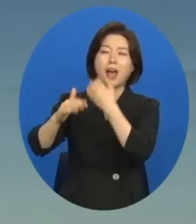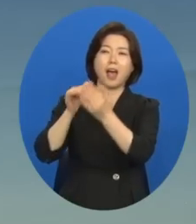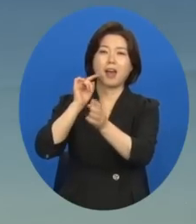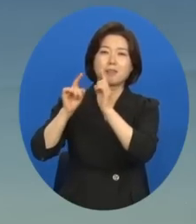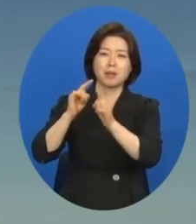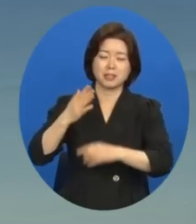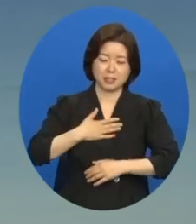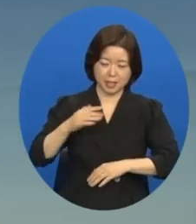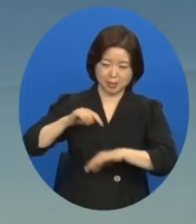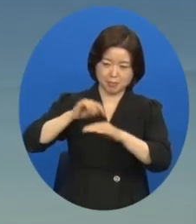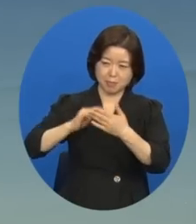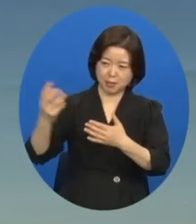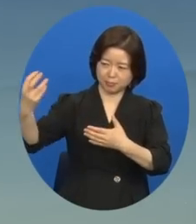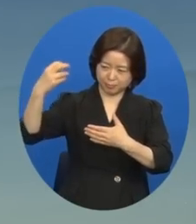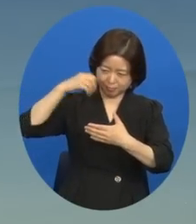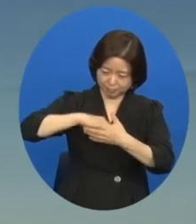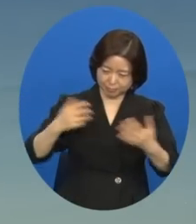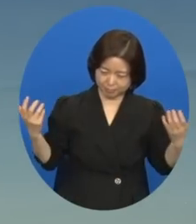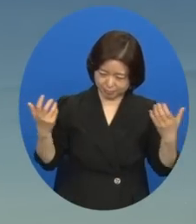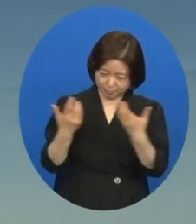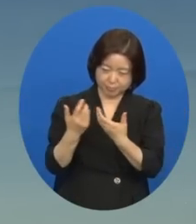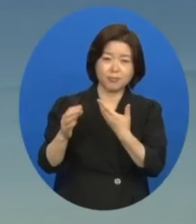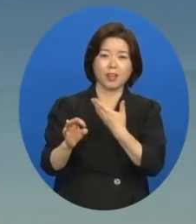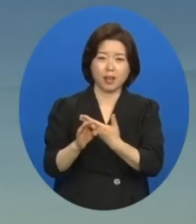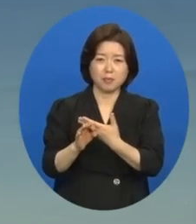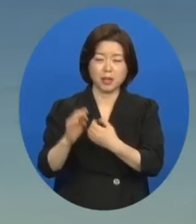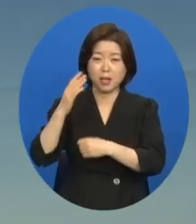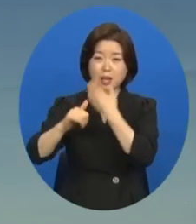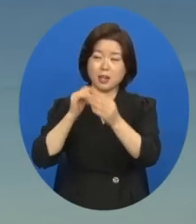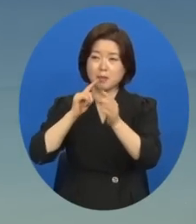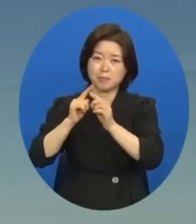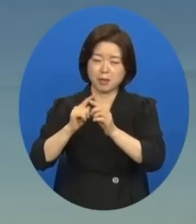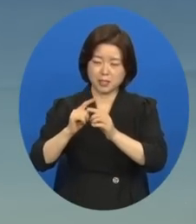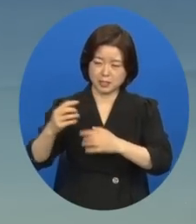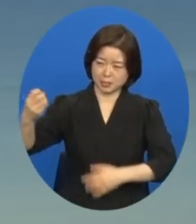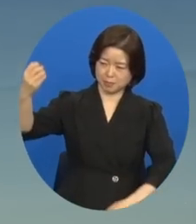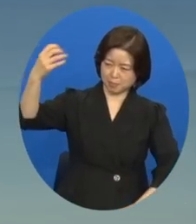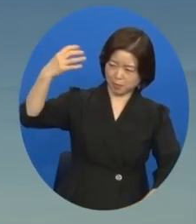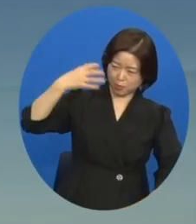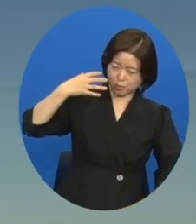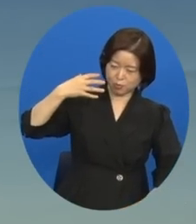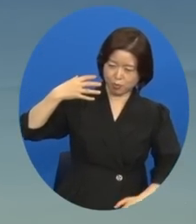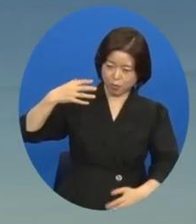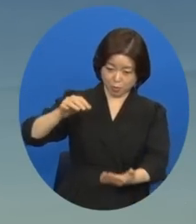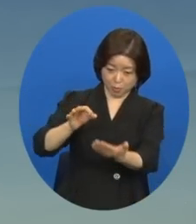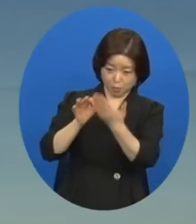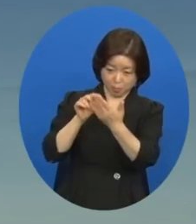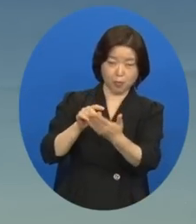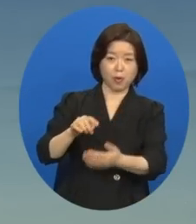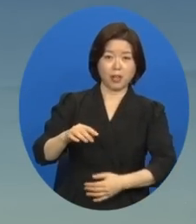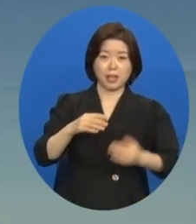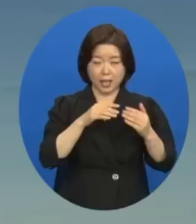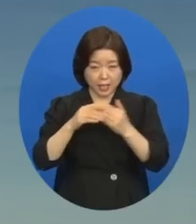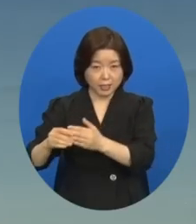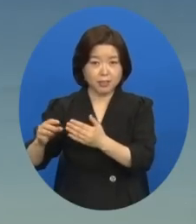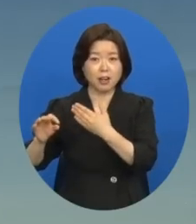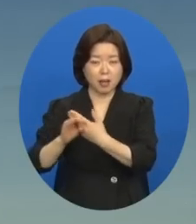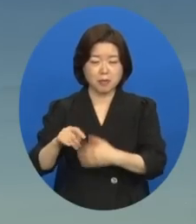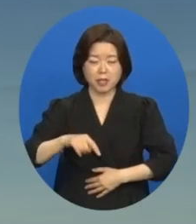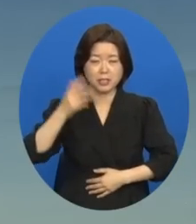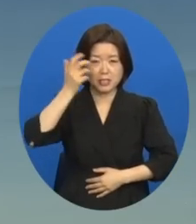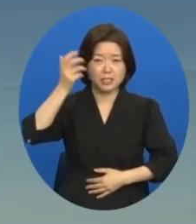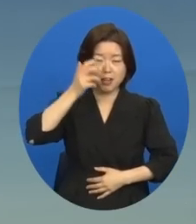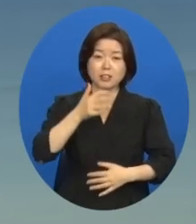우리 마음을 채우면, 하나님의 말씀이 우리 마음을 조명하고 비추고 이끌어가면 이